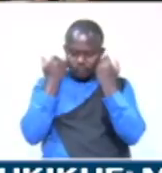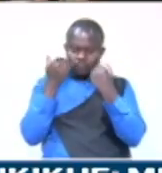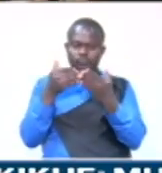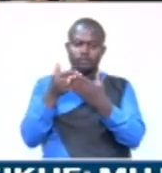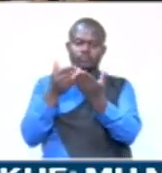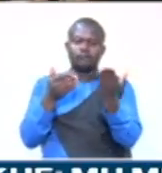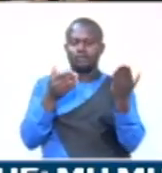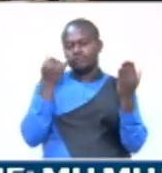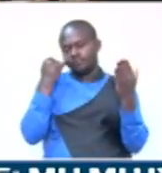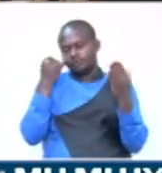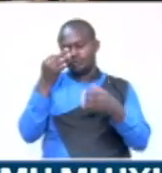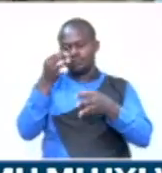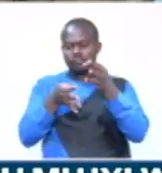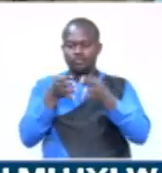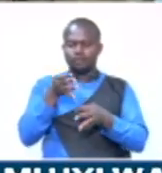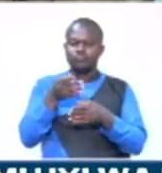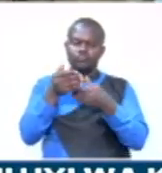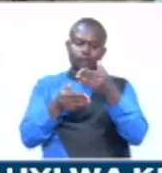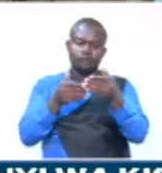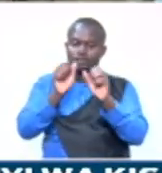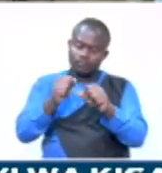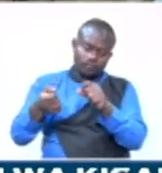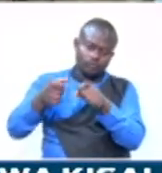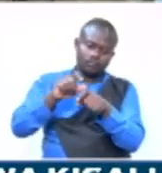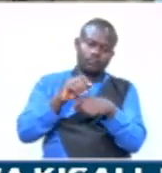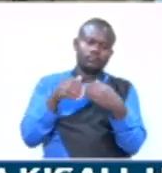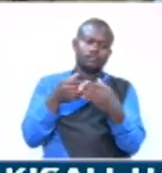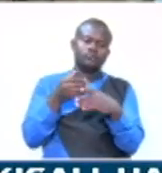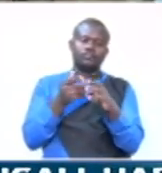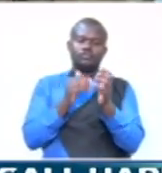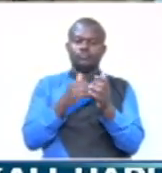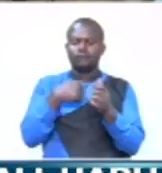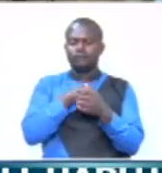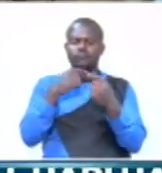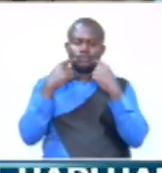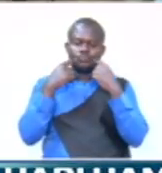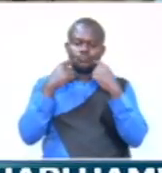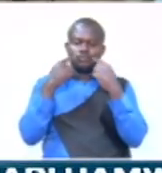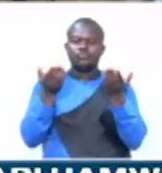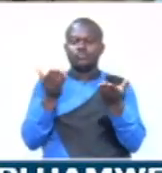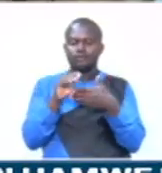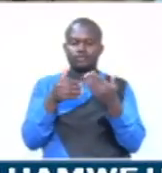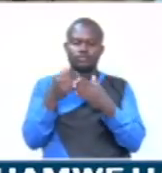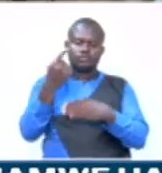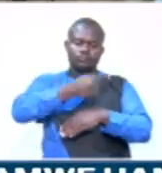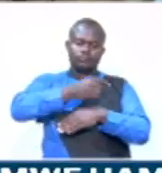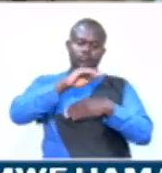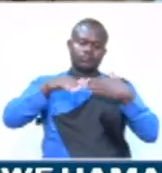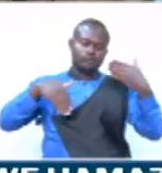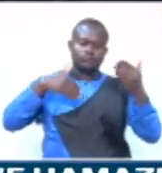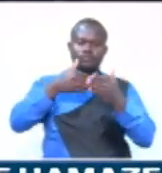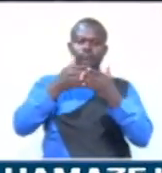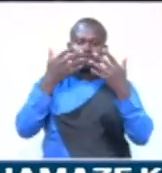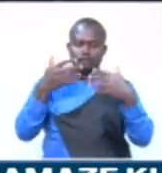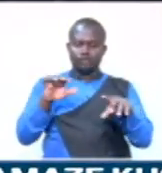ziteye n'imiburanishirize igenda, bishobora kwiyongera. Gusa icyo navuga ni uko iyo minsi yose tuzayimara